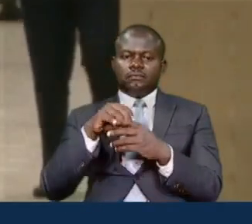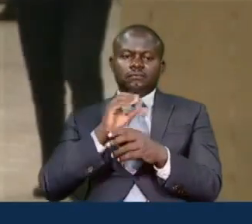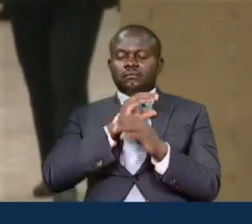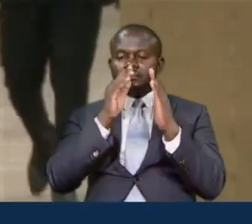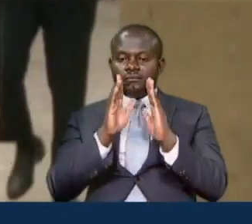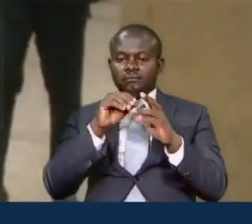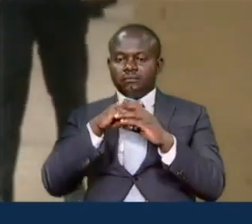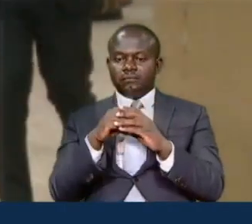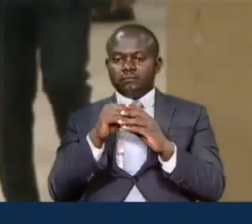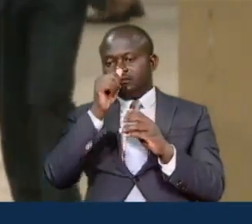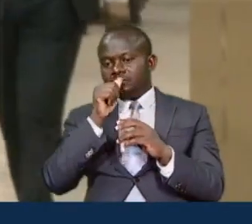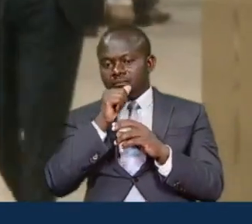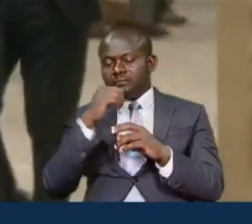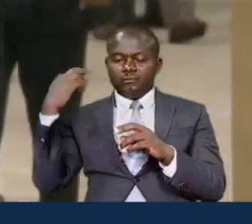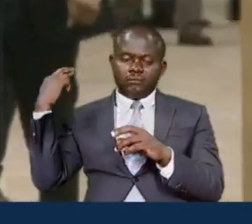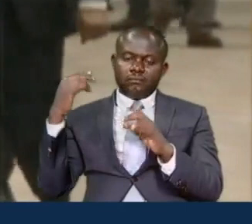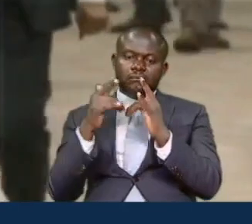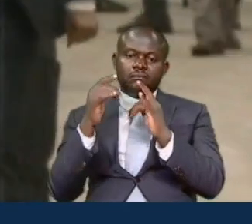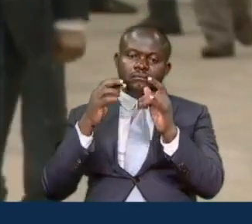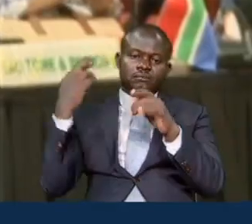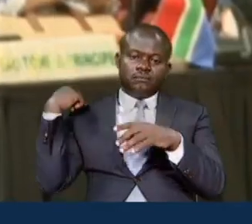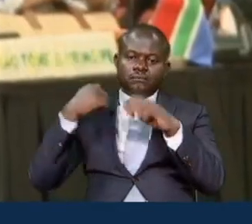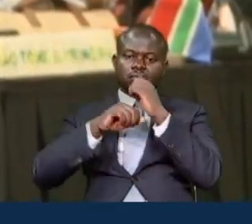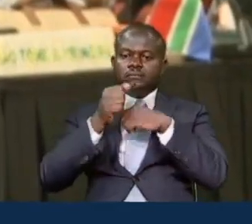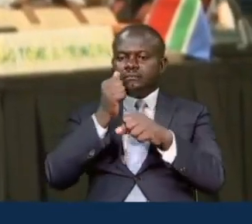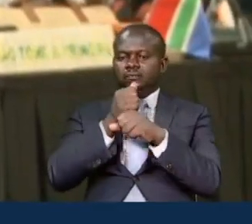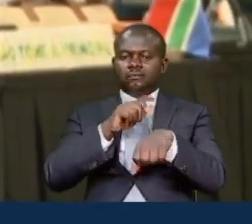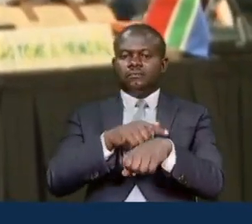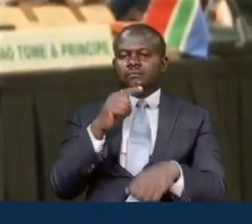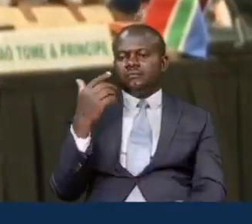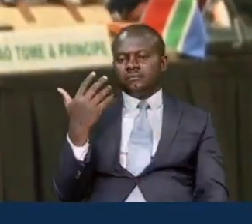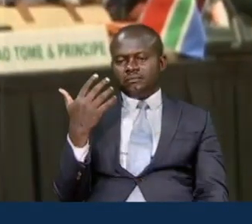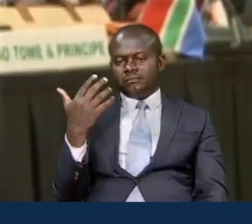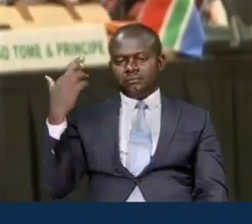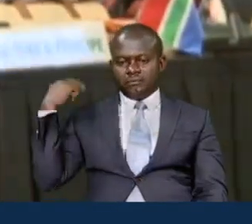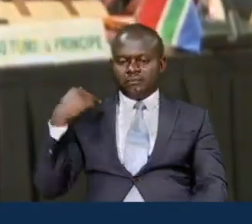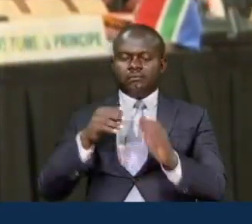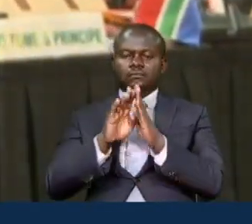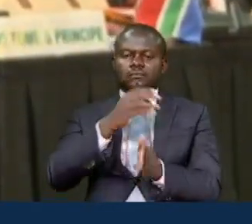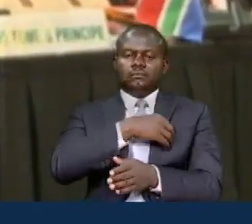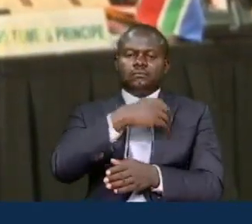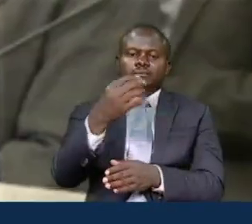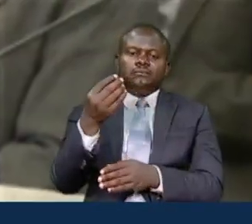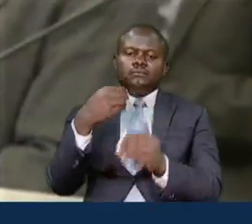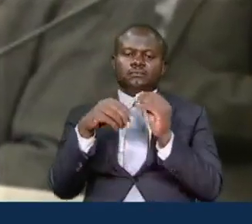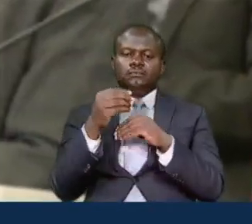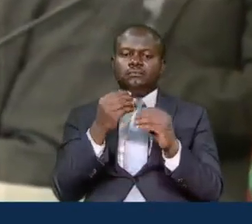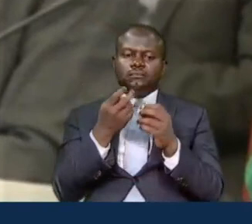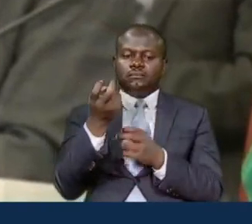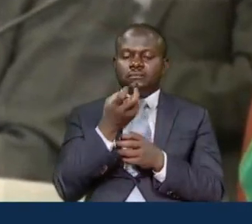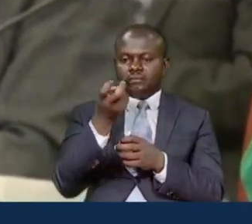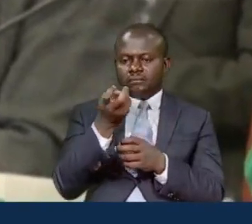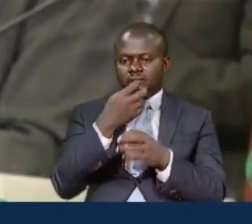umwiherero w'inama nshingwabikorwa y'umuryango wa Afurika yunze ubumwe ukozwe ku nshuro ya gatanu akaba ashinzwe iterambere ry'ubukungu, ubucuruzi, ubukerarugendo,